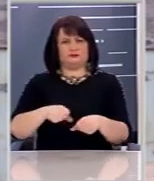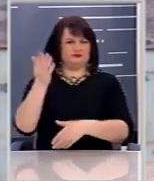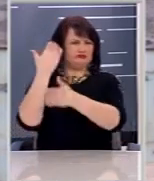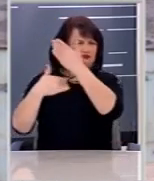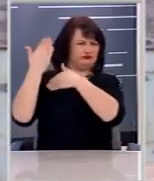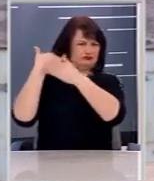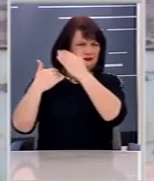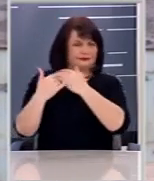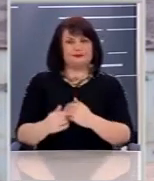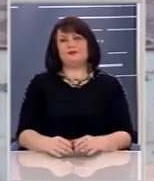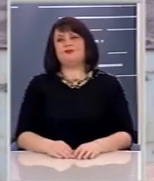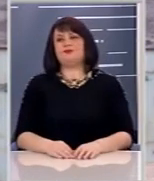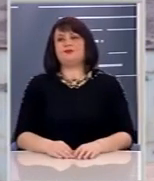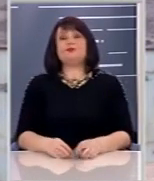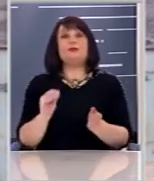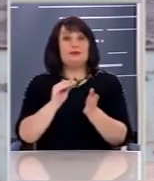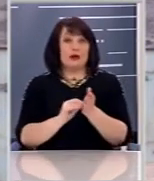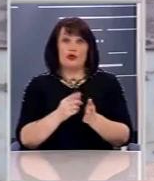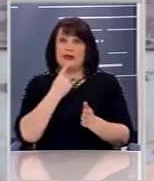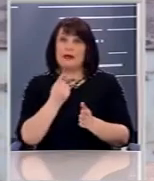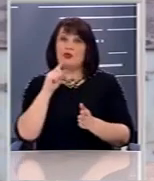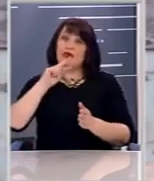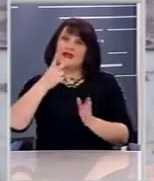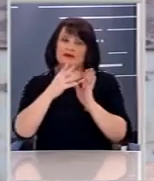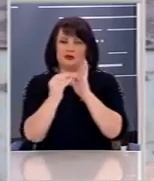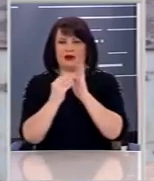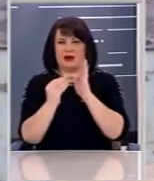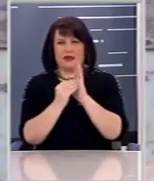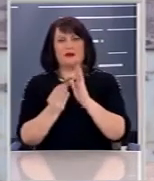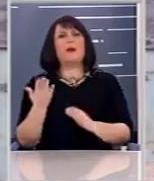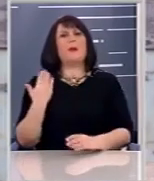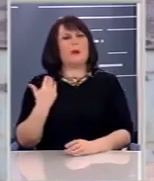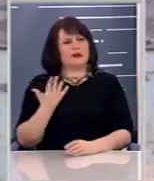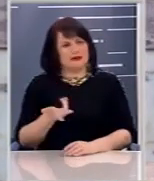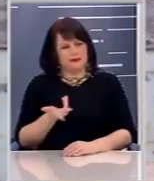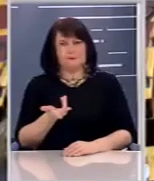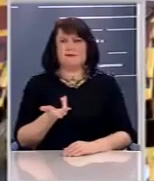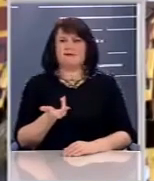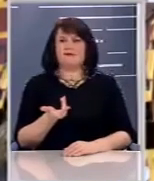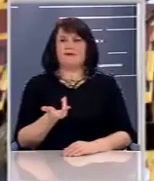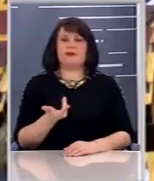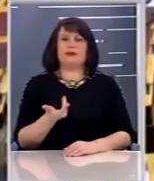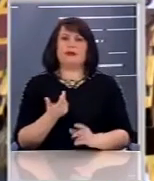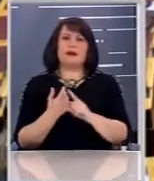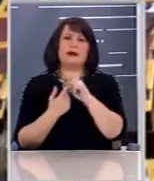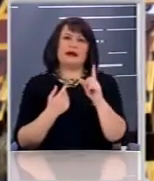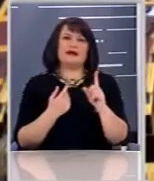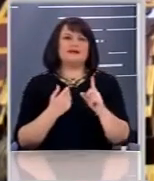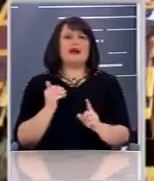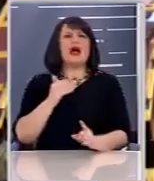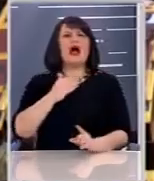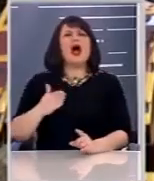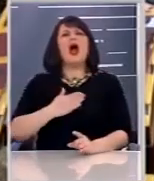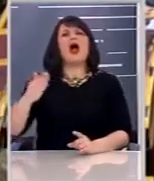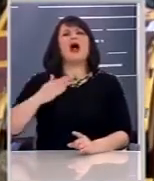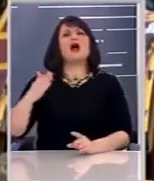Παράλληλα, θα μιλήσω για ένα δεύτερο παράδειγμα που έγινε πρόσφατα, όπου ένας ακροδεξιός